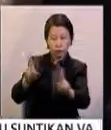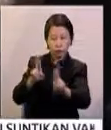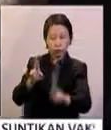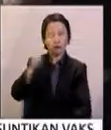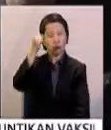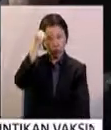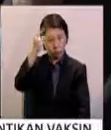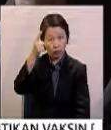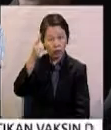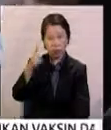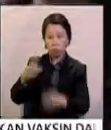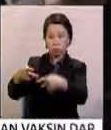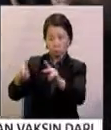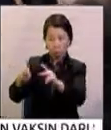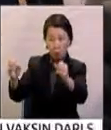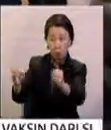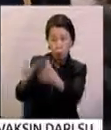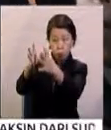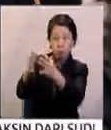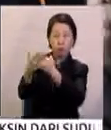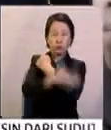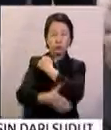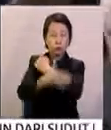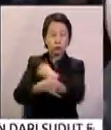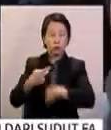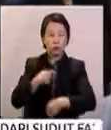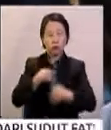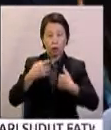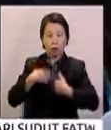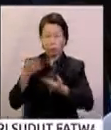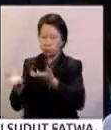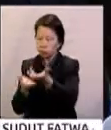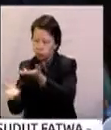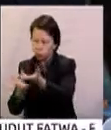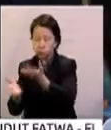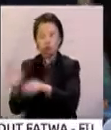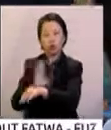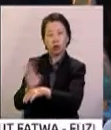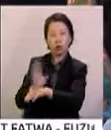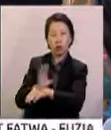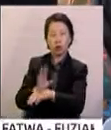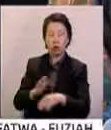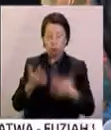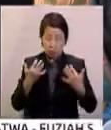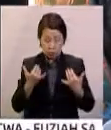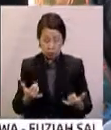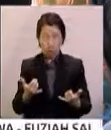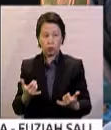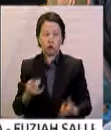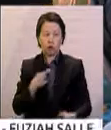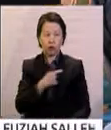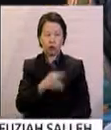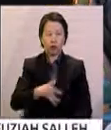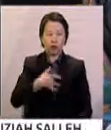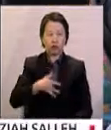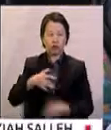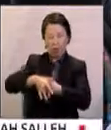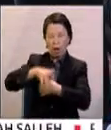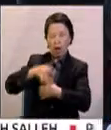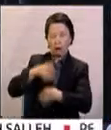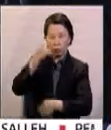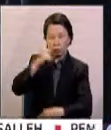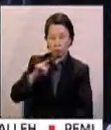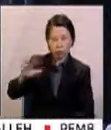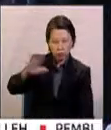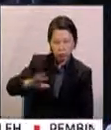bahawa potensi konflik dengan negara-negara yang kita ada urusan dagang dengannya jadi buat masa ini saya rasa masih awal untuk kita